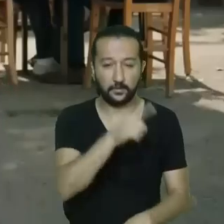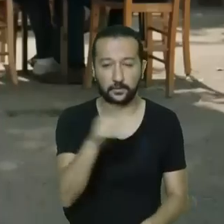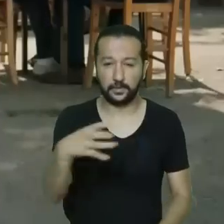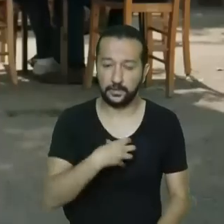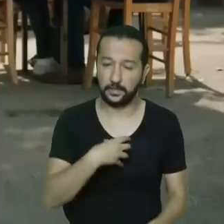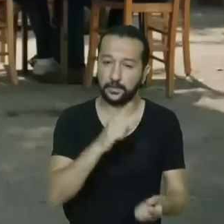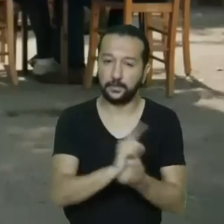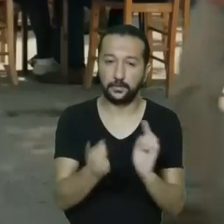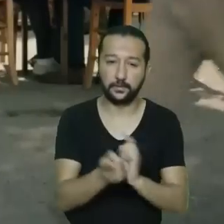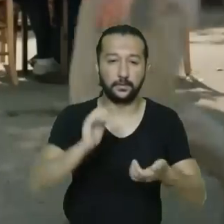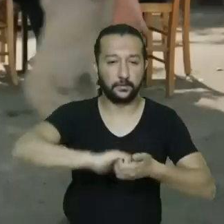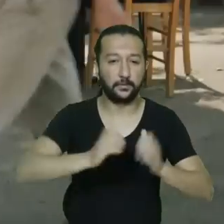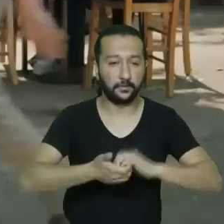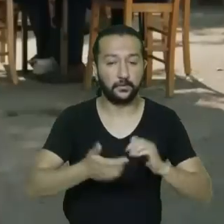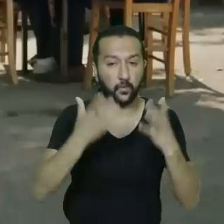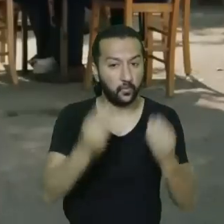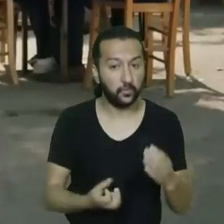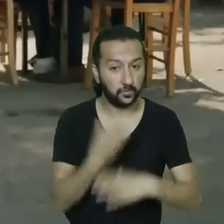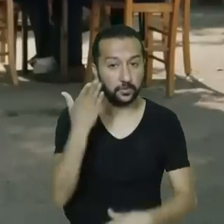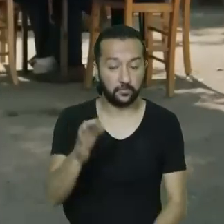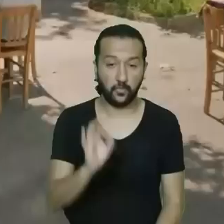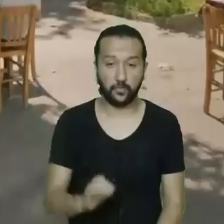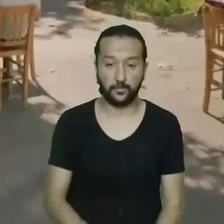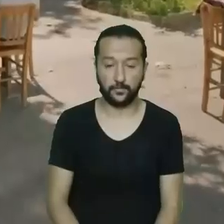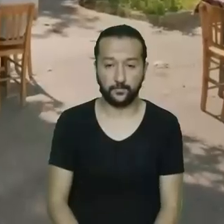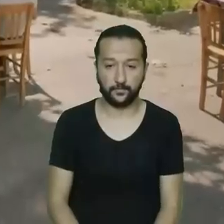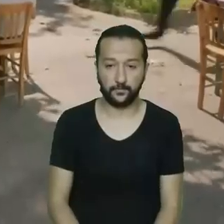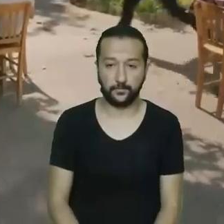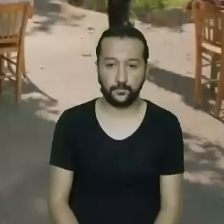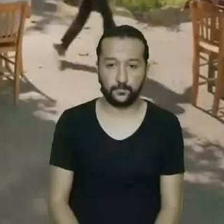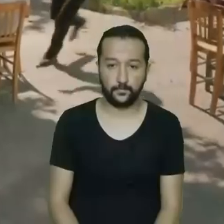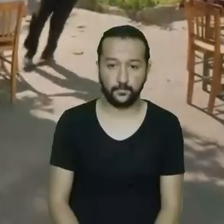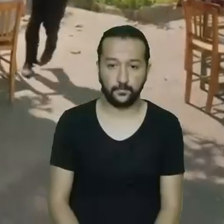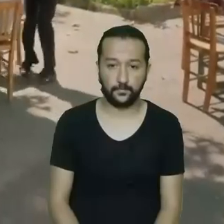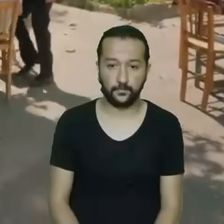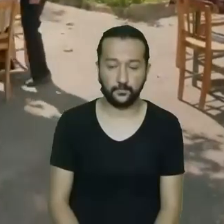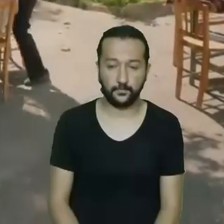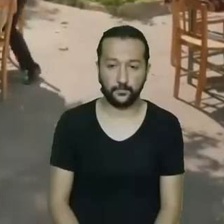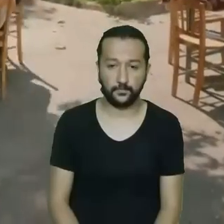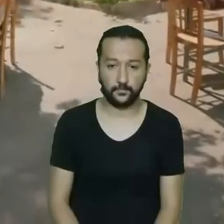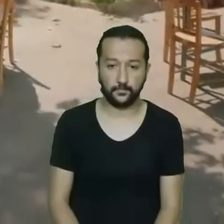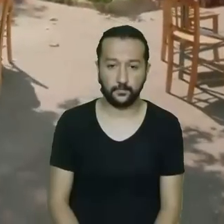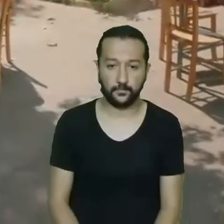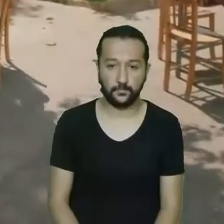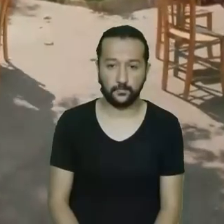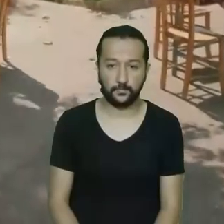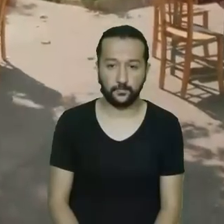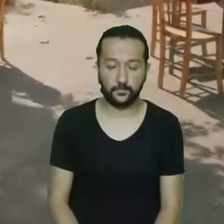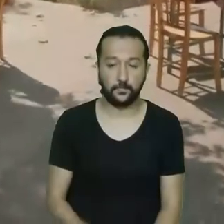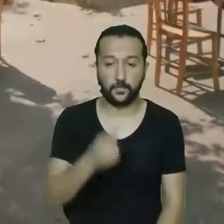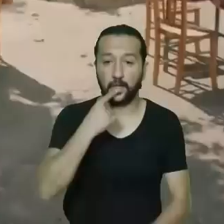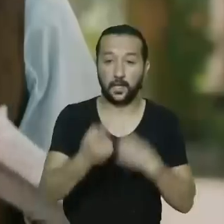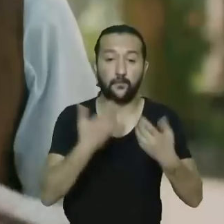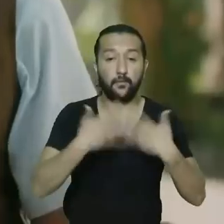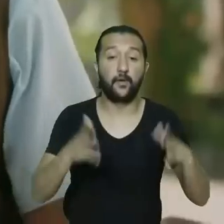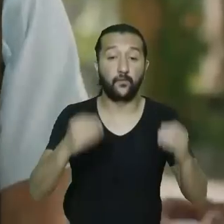Bunlar kendi aralarında teşkilat mı yoksa çete mi kurdular böyle? Süleymanlar gazete arkasından yan masayı dinlerken Emin telaşla gelip oturdu.